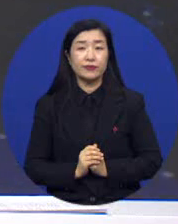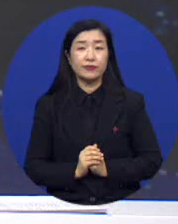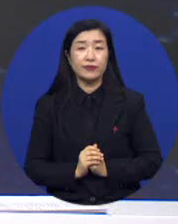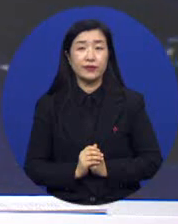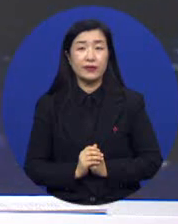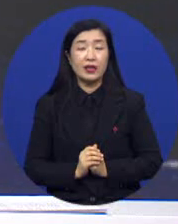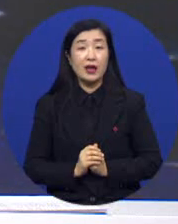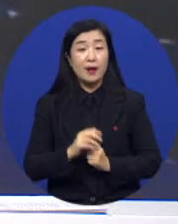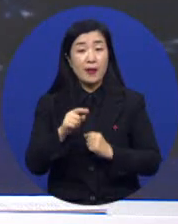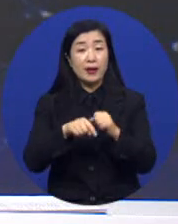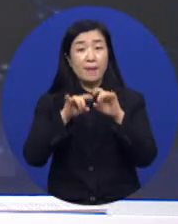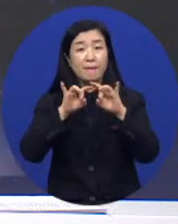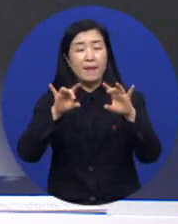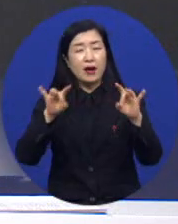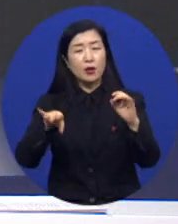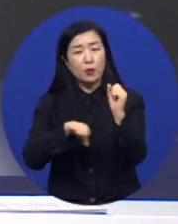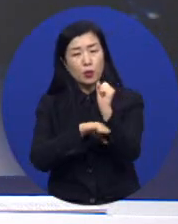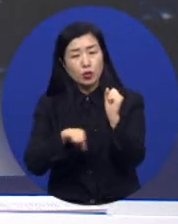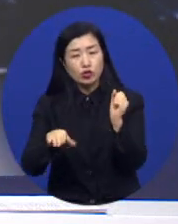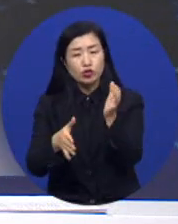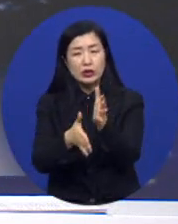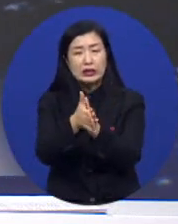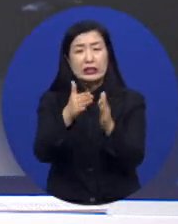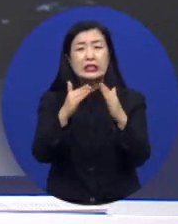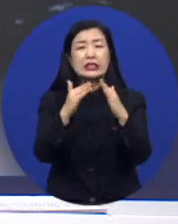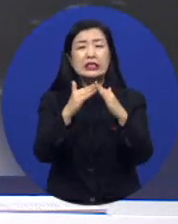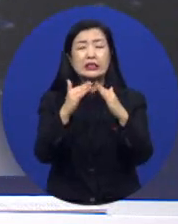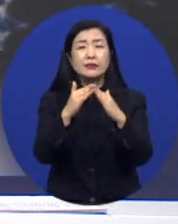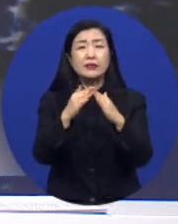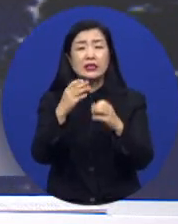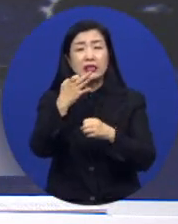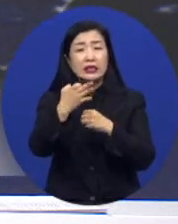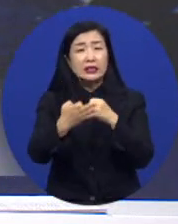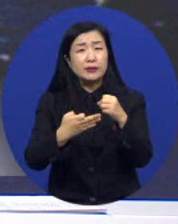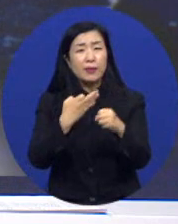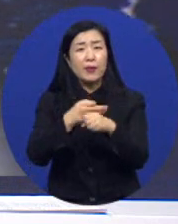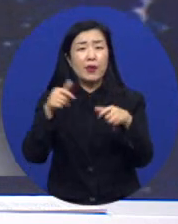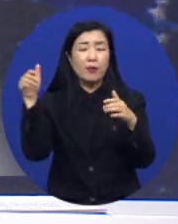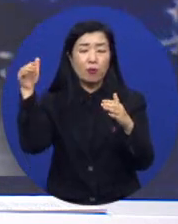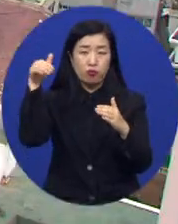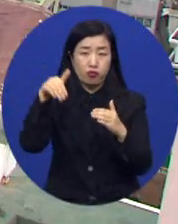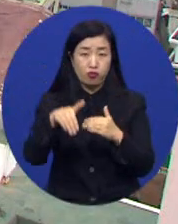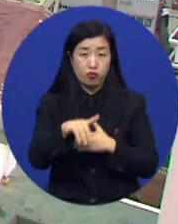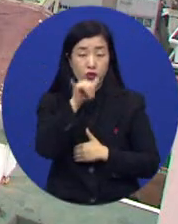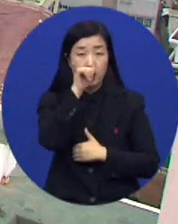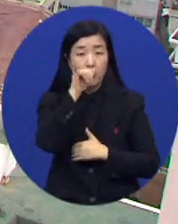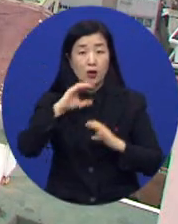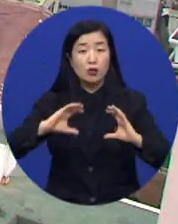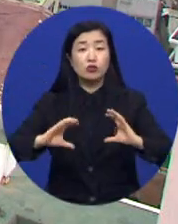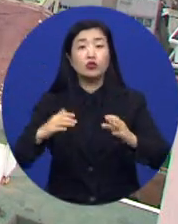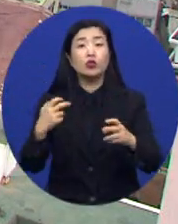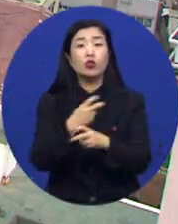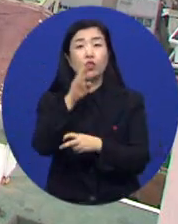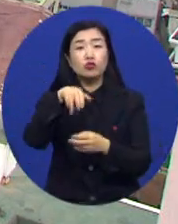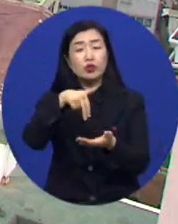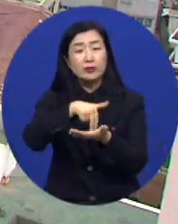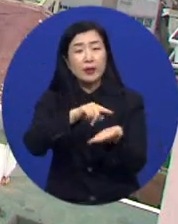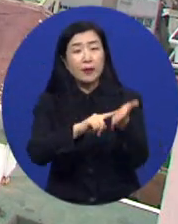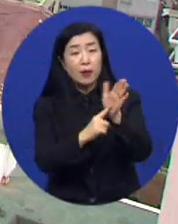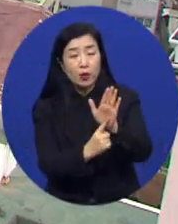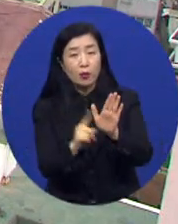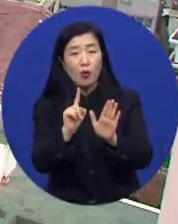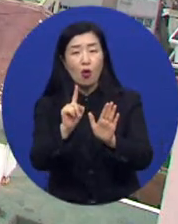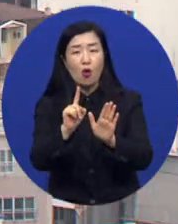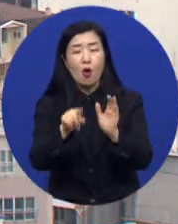내년 제주적 표준지와 표준주택 공시가격이 14년 만에 떨어졌습니다 국토교통부에 따르면 내년